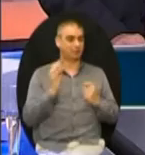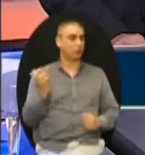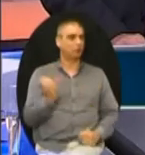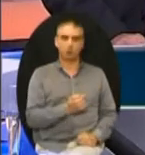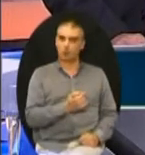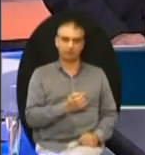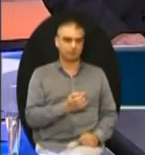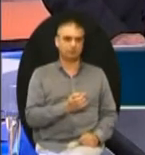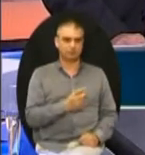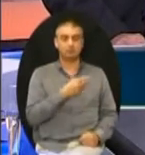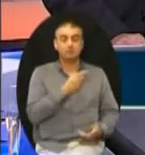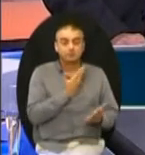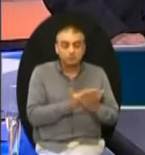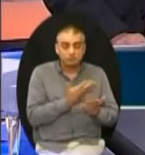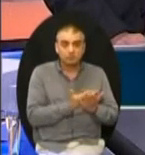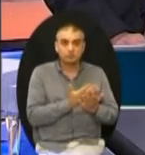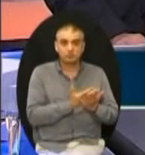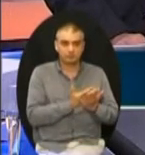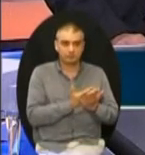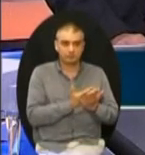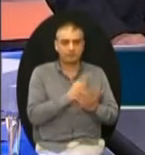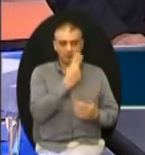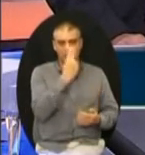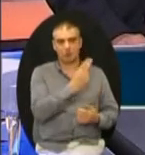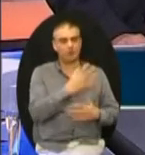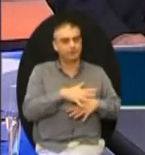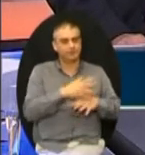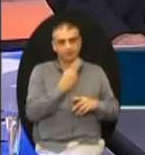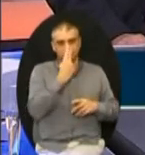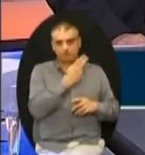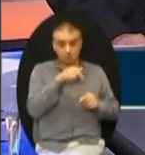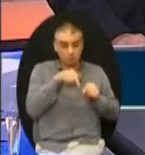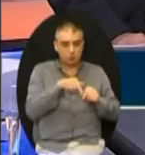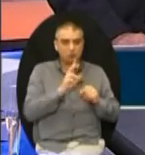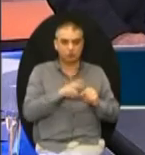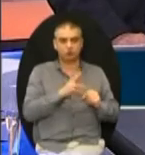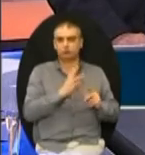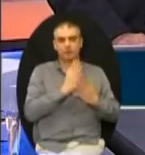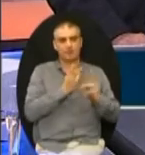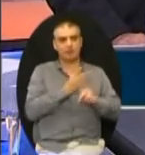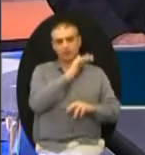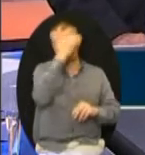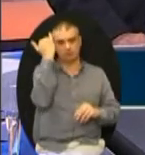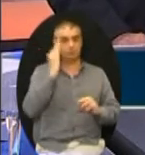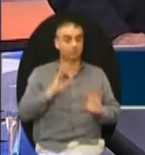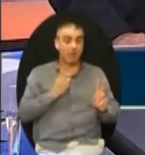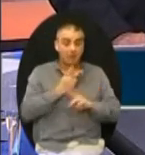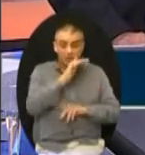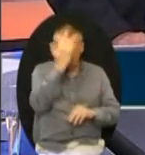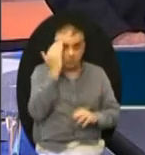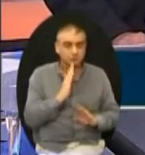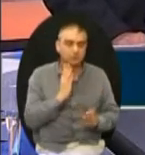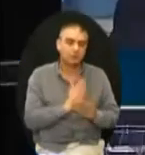השתולים, מוכיח שבעצם אתה רואה בבטן שלך שפה משהו עבר את הגבול, חצה את הגבול. חצה את הגבול